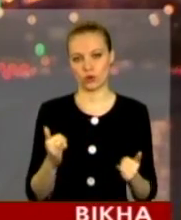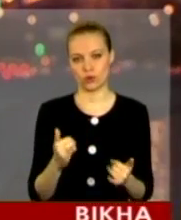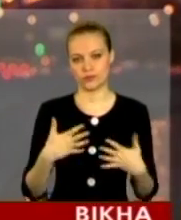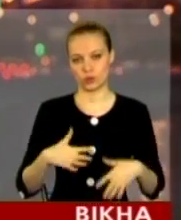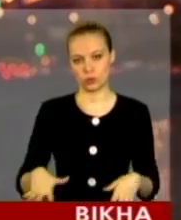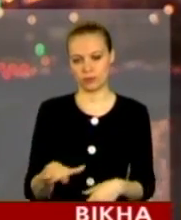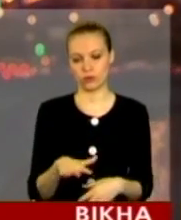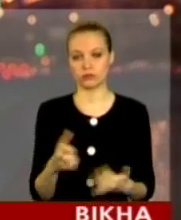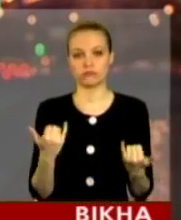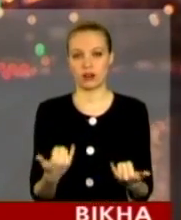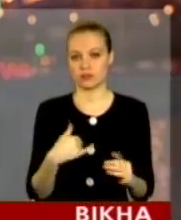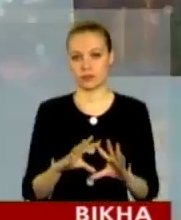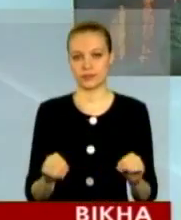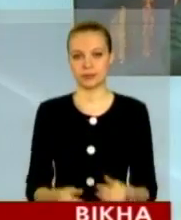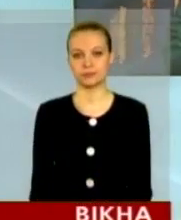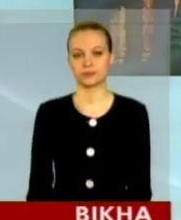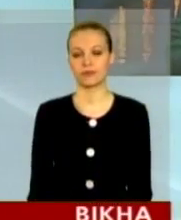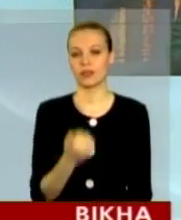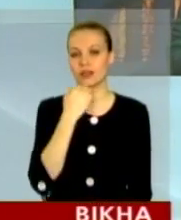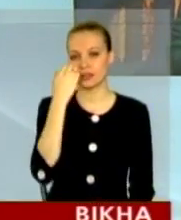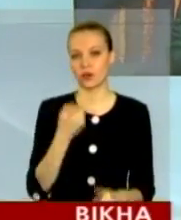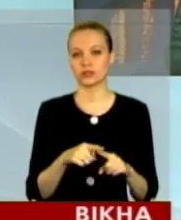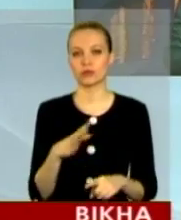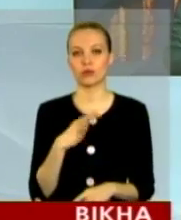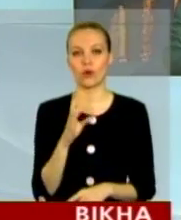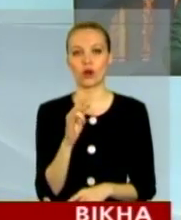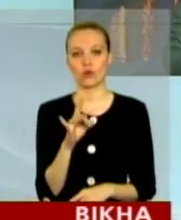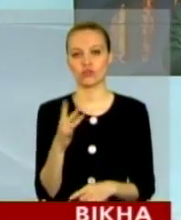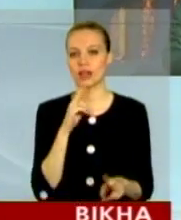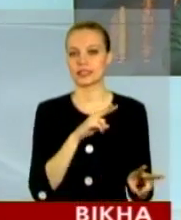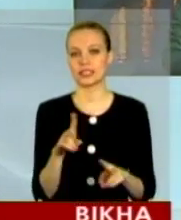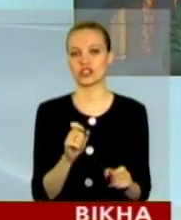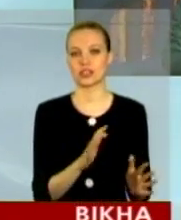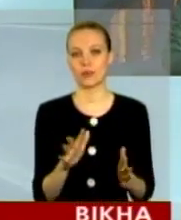півострова. Віто, наразі в мене все. Олю, дякую. Це була Оля Кучер, яка стежить за подіями в Москві.